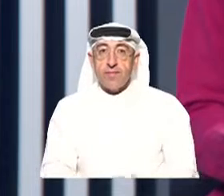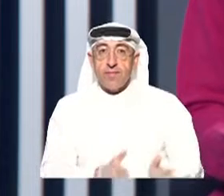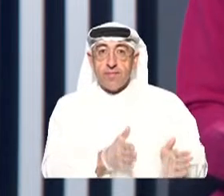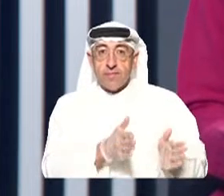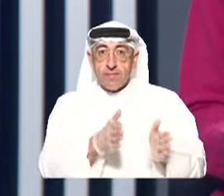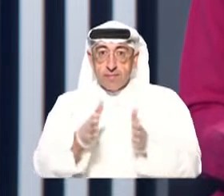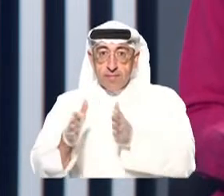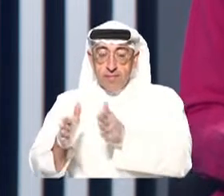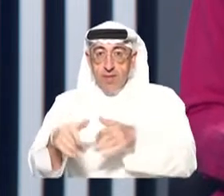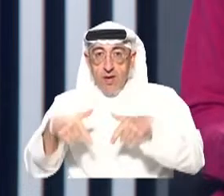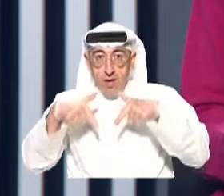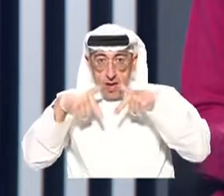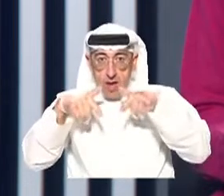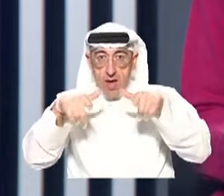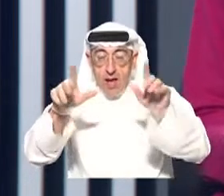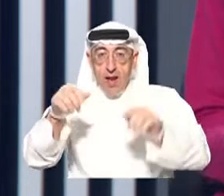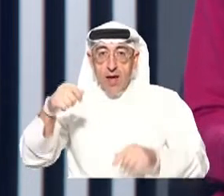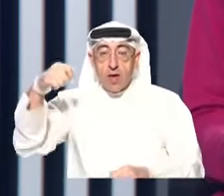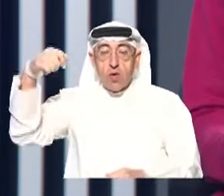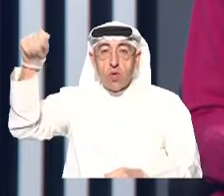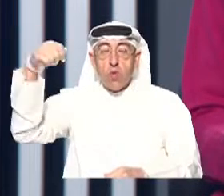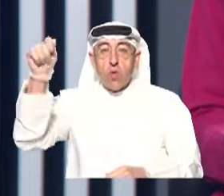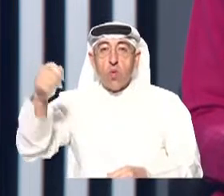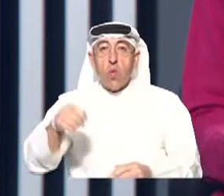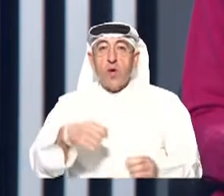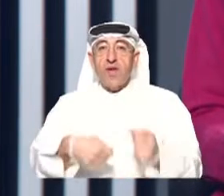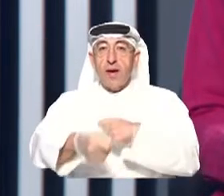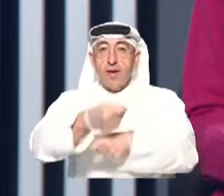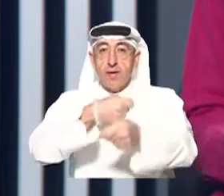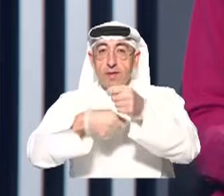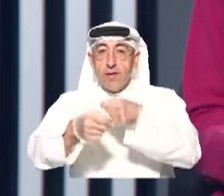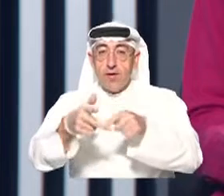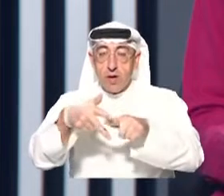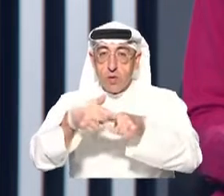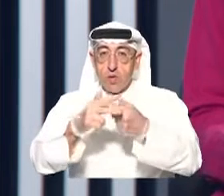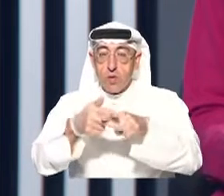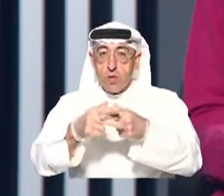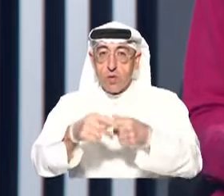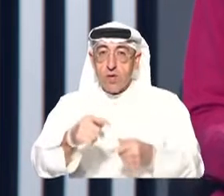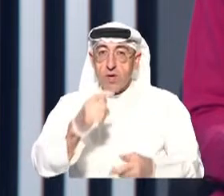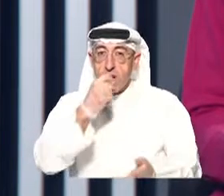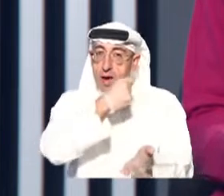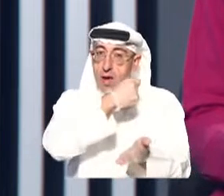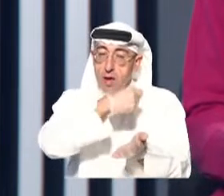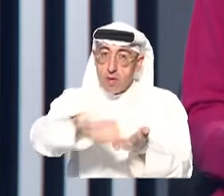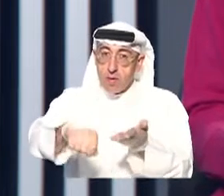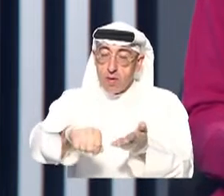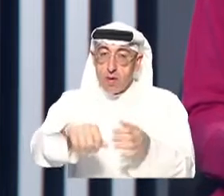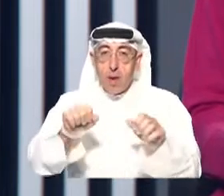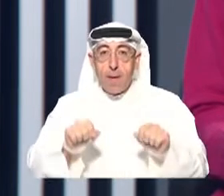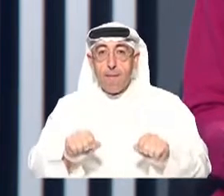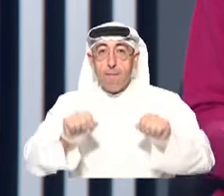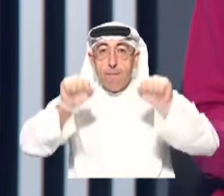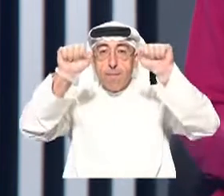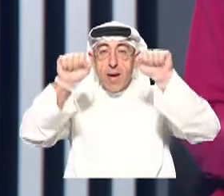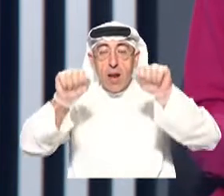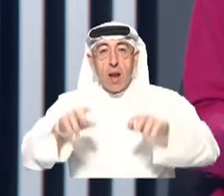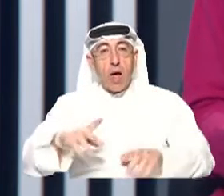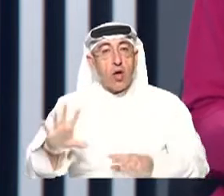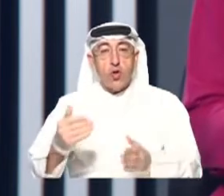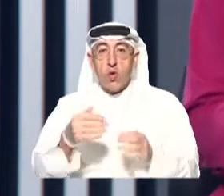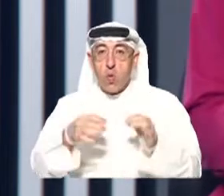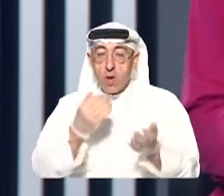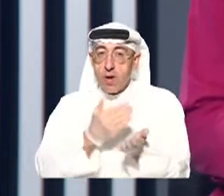أعلنت وزارة التجارة والصناعة تحرير 23 محضر ضبط لمحلات تجارية خالفت الإجراءات